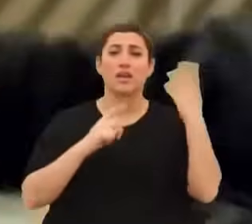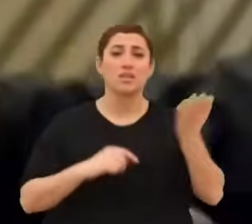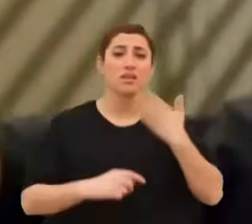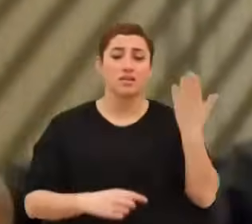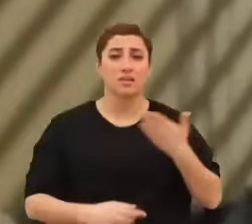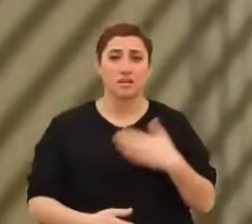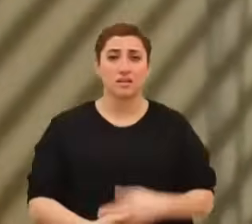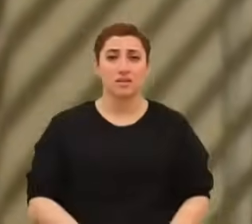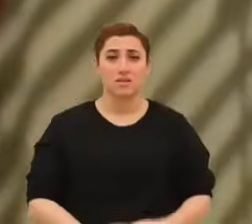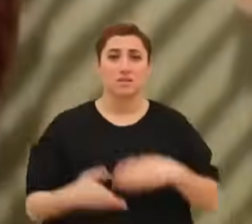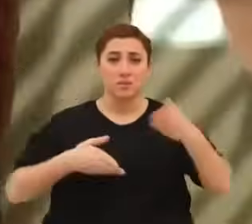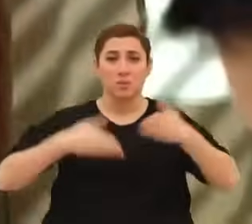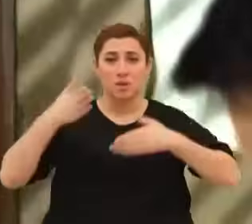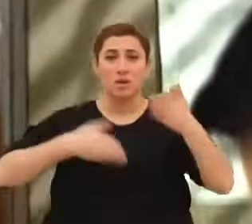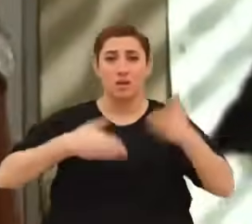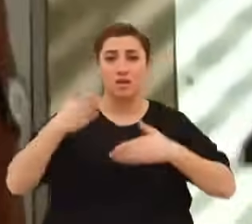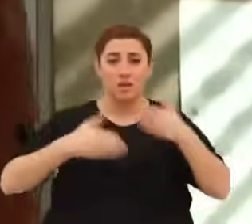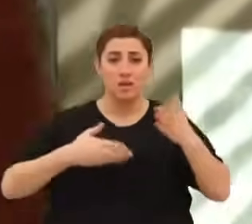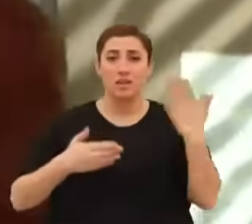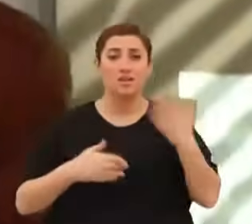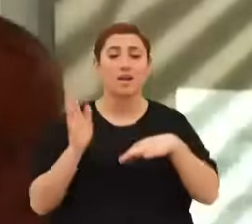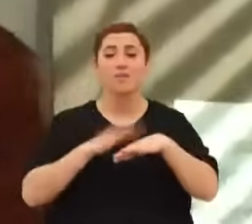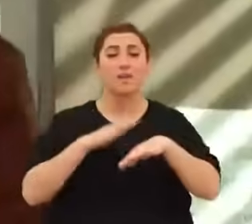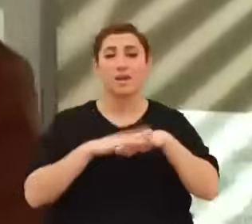dokunuşlarda. Sokaklarda mı